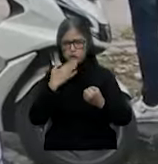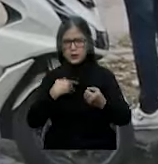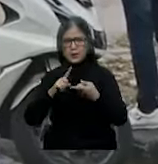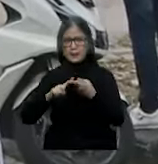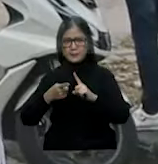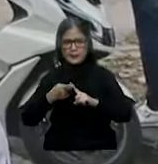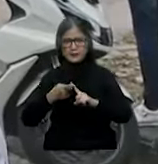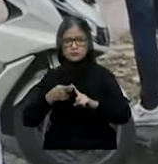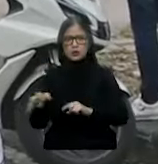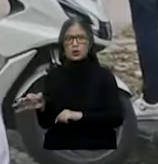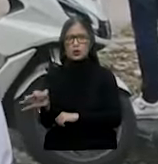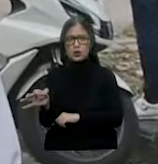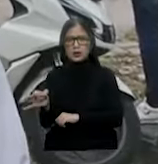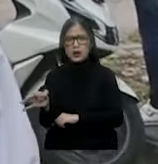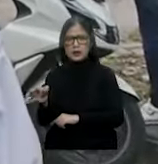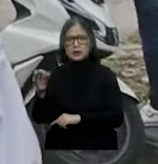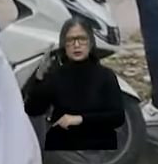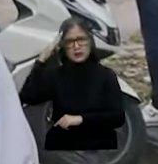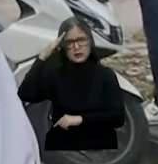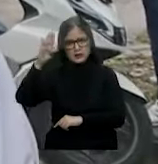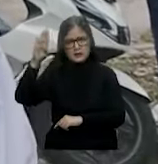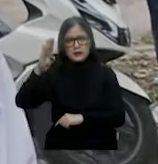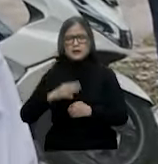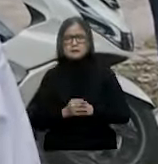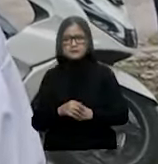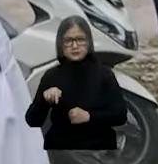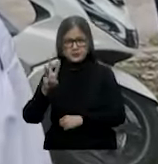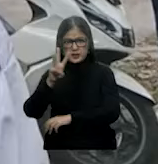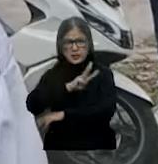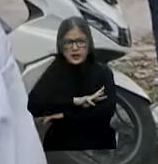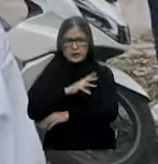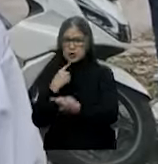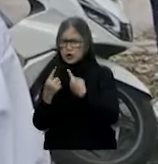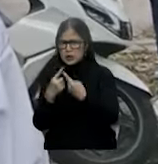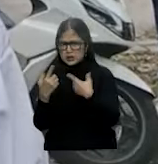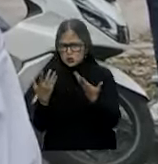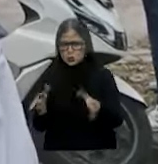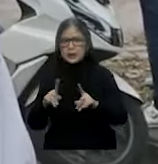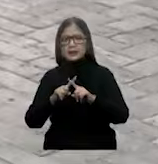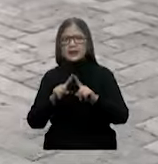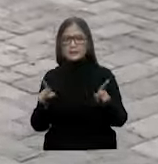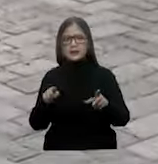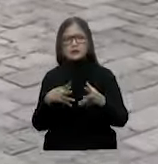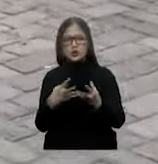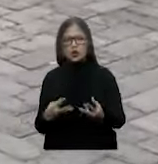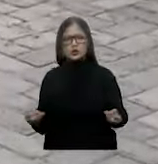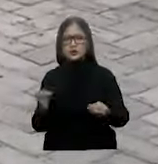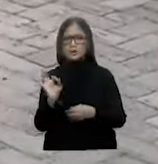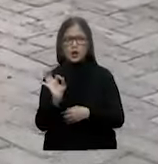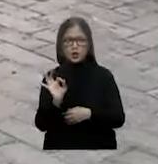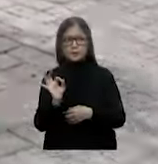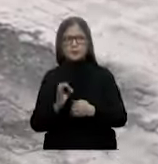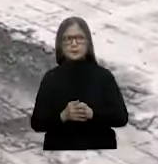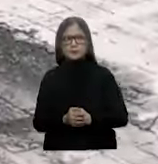Kediri. Itu seperti itu. Jadi kita sudah 3 hari negosiasi di sini, tapi belum ada titik temu. Seperti itu.